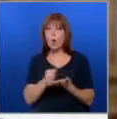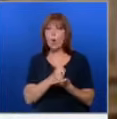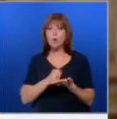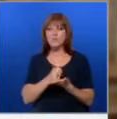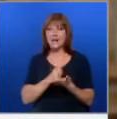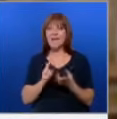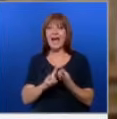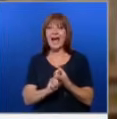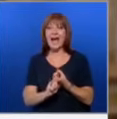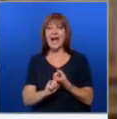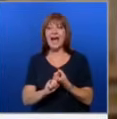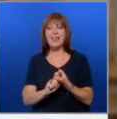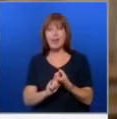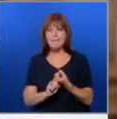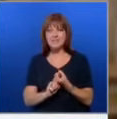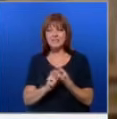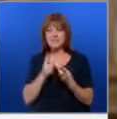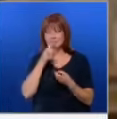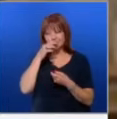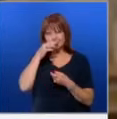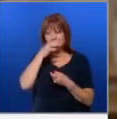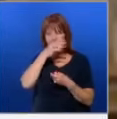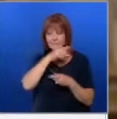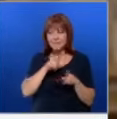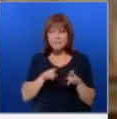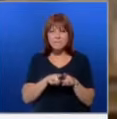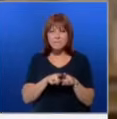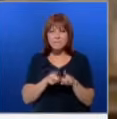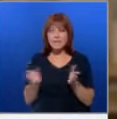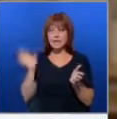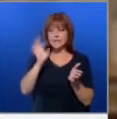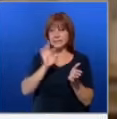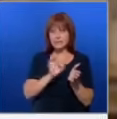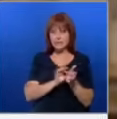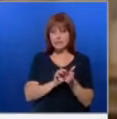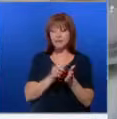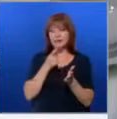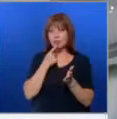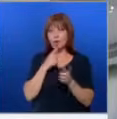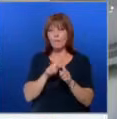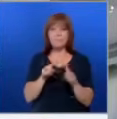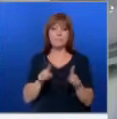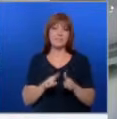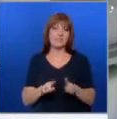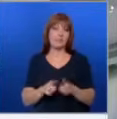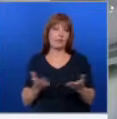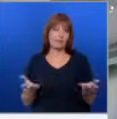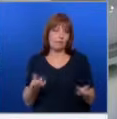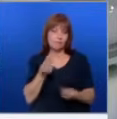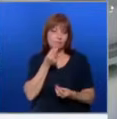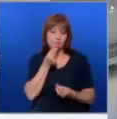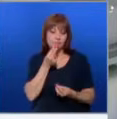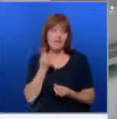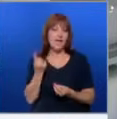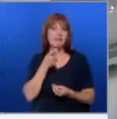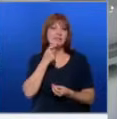с канабис и при една добре снета анамнеза тя стигнала до бисквитките, които са яли децата. Теодор, извинява,